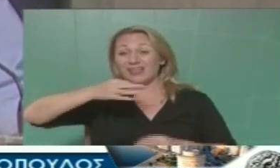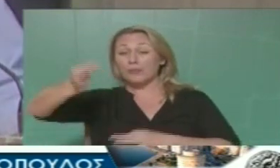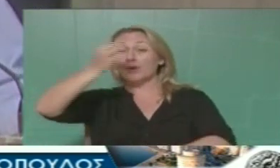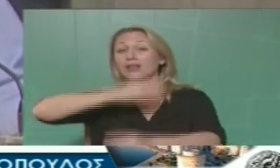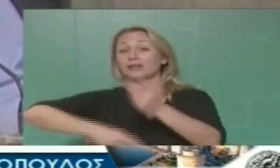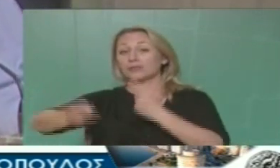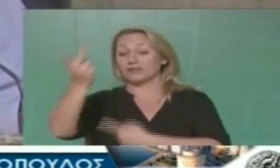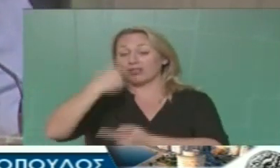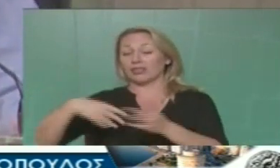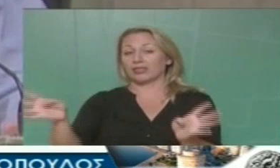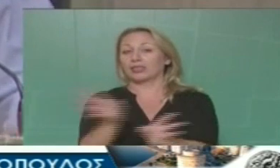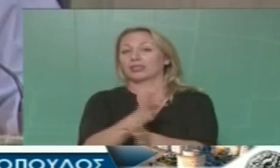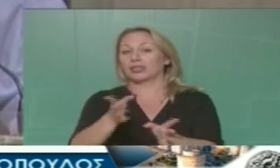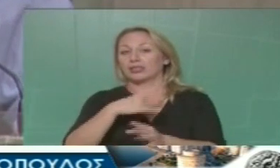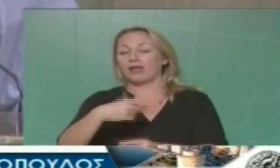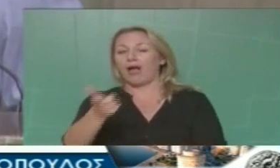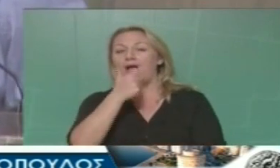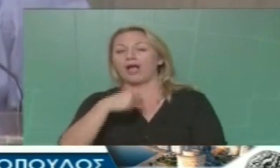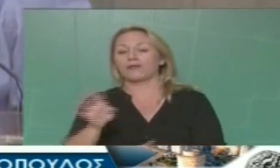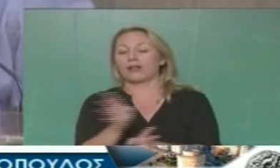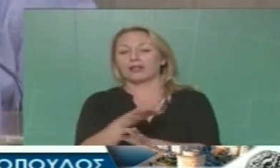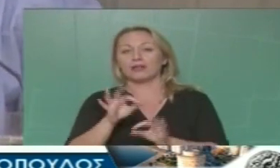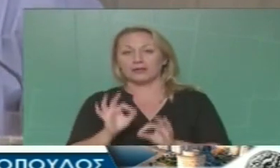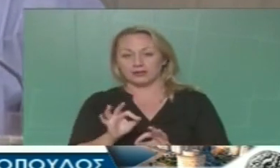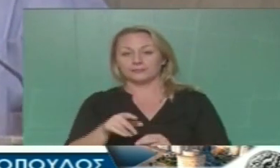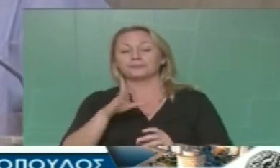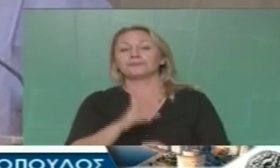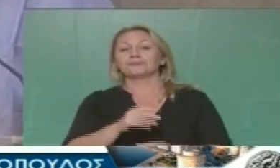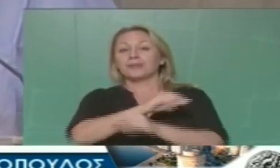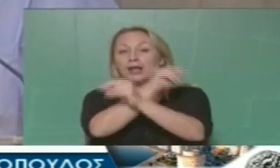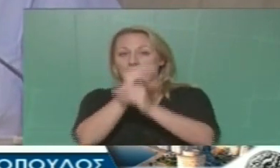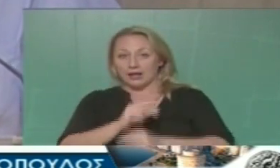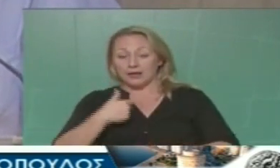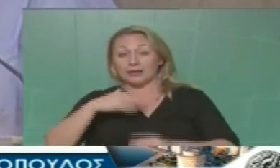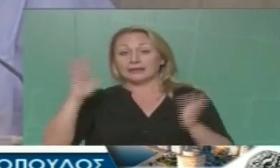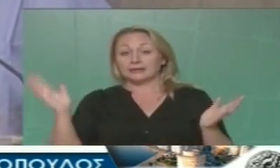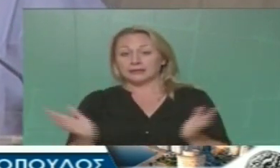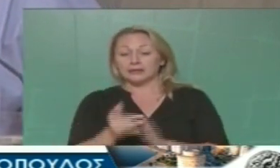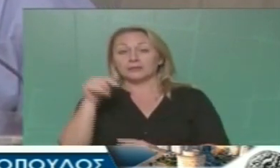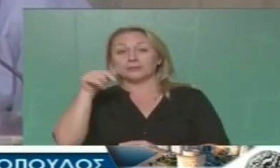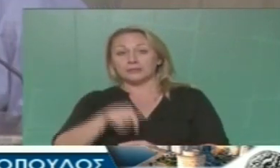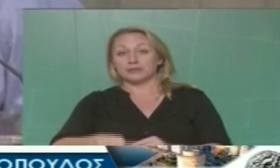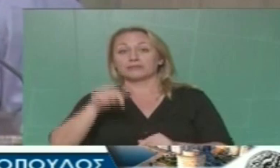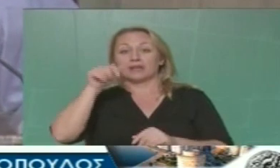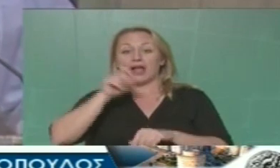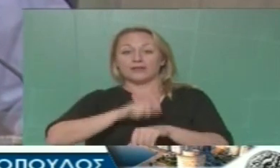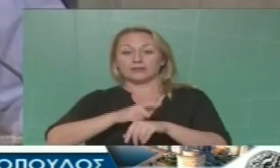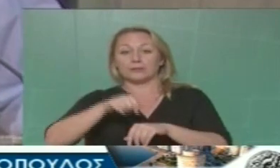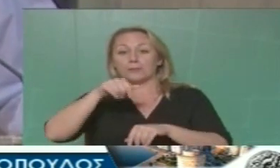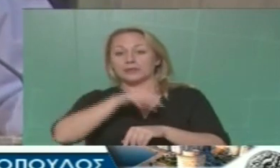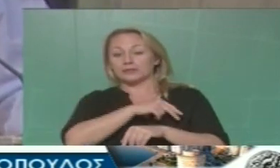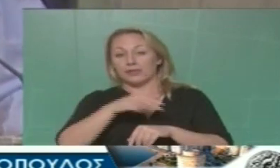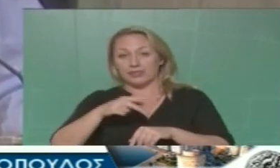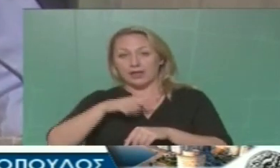και εύκολη συνθηματολογία, με αυτό λοιπόν το κρατούμενο απευθυνόμαστε σε όλους όσους πέρασαν και περνούν πάνω από